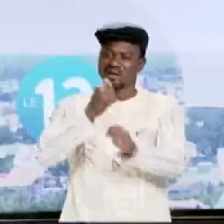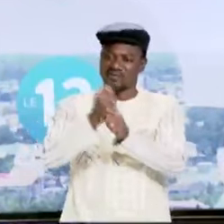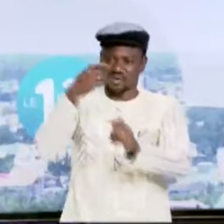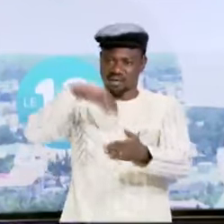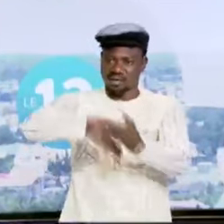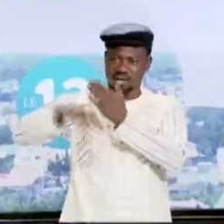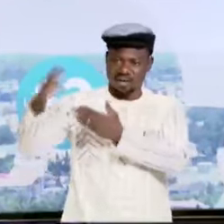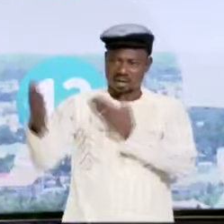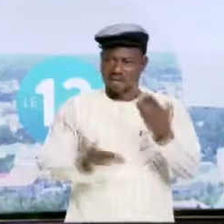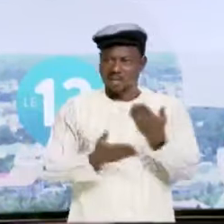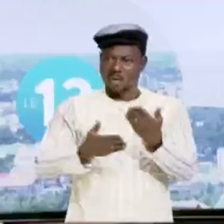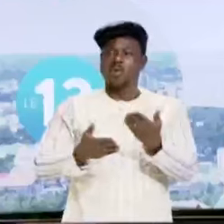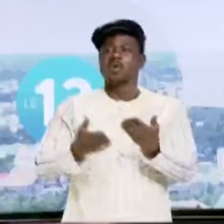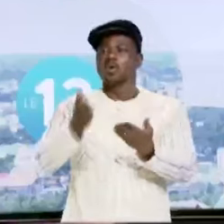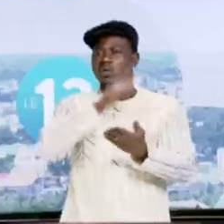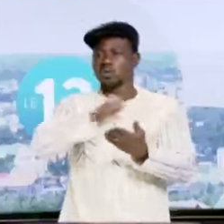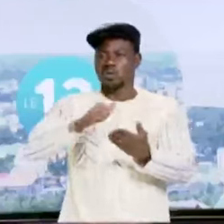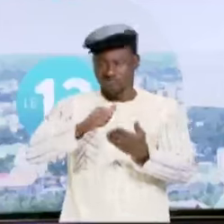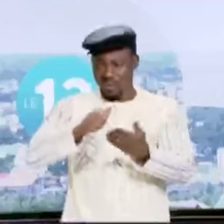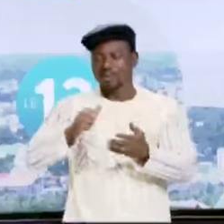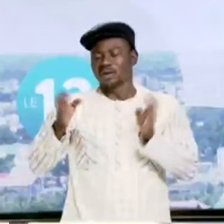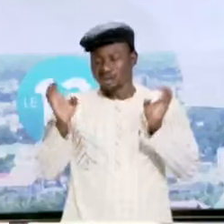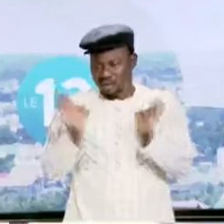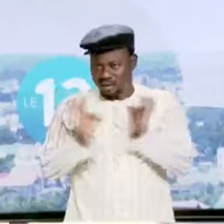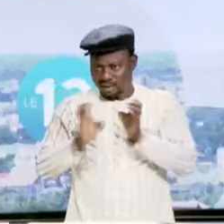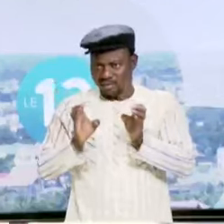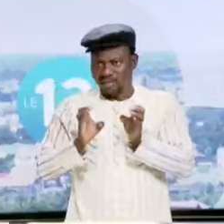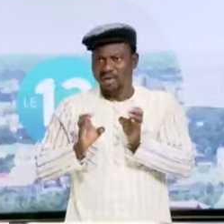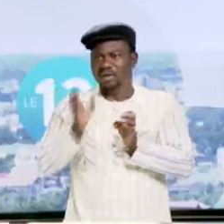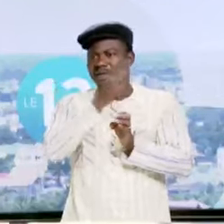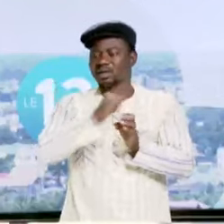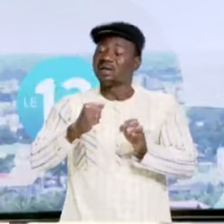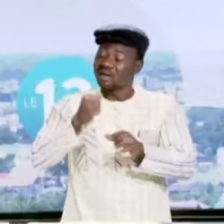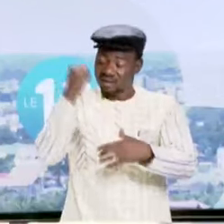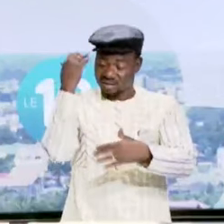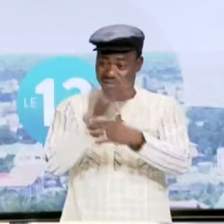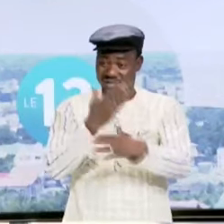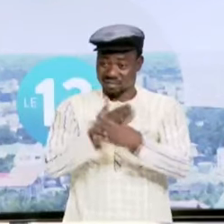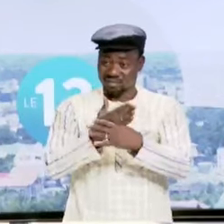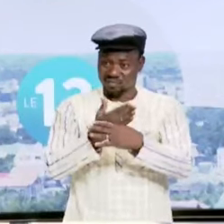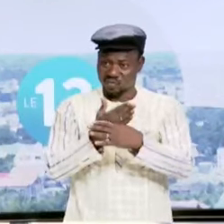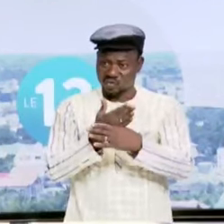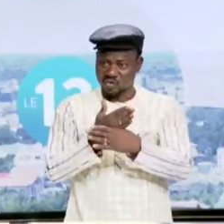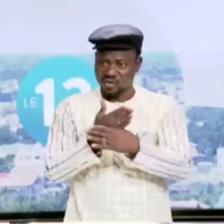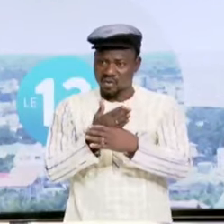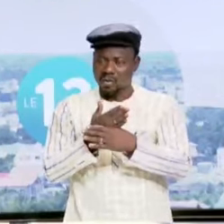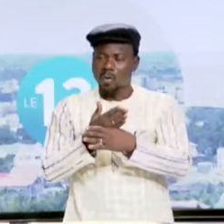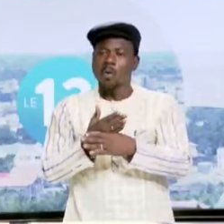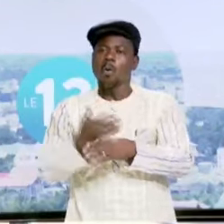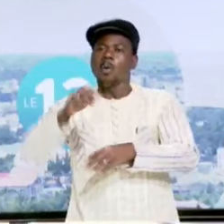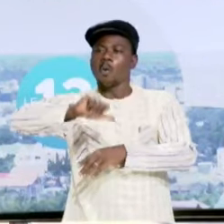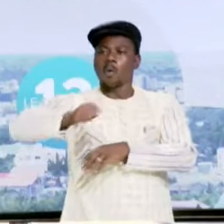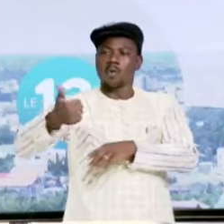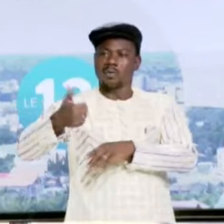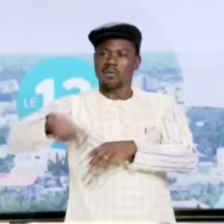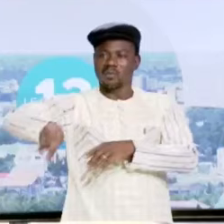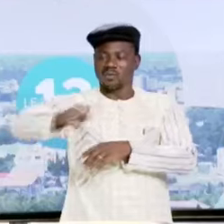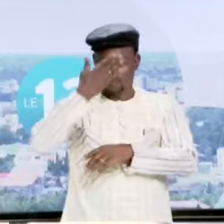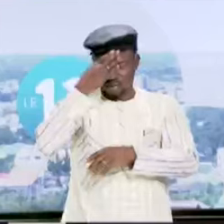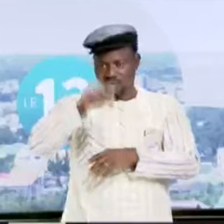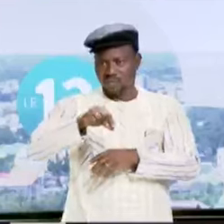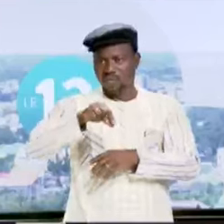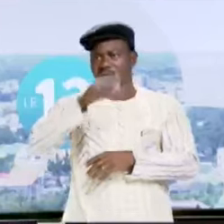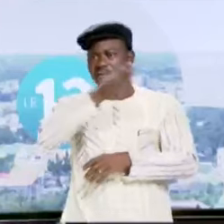justement de la fraîcheur dans un climat que vous savez assez tendu. Donc au-delà de ça aussi, vous savez que la